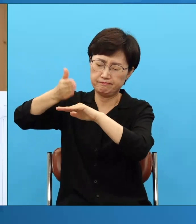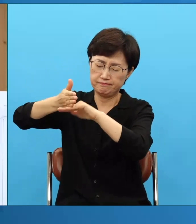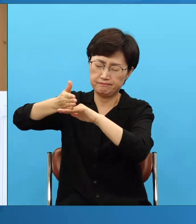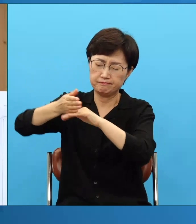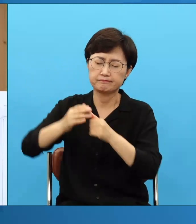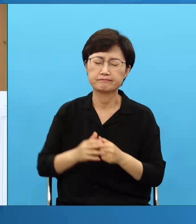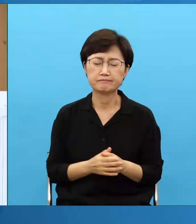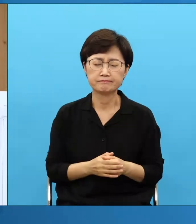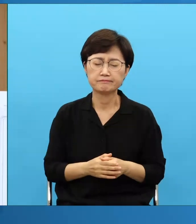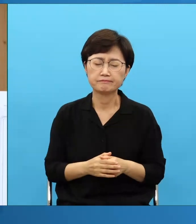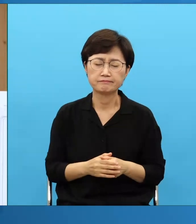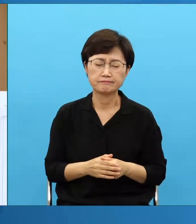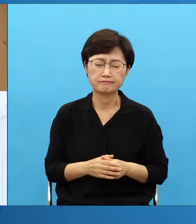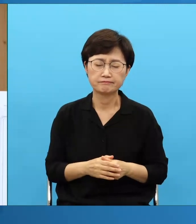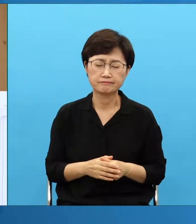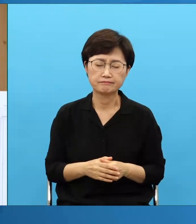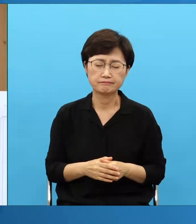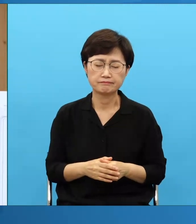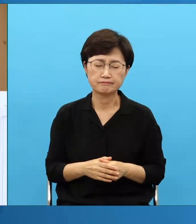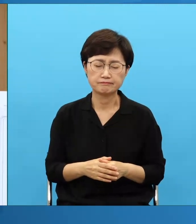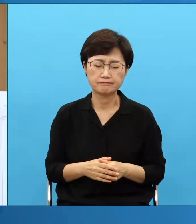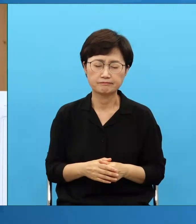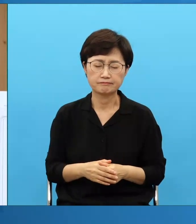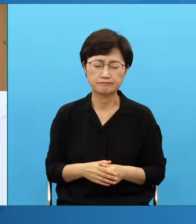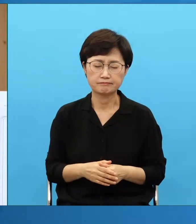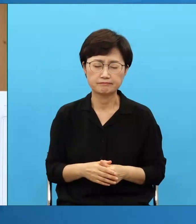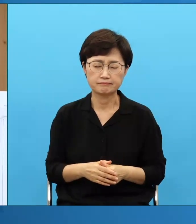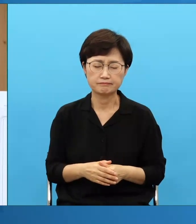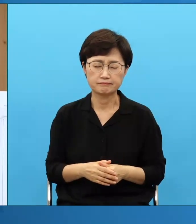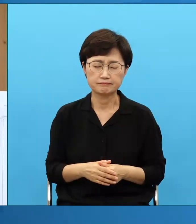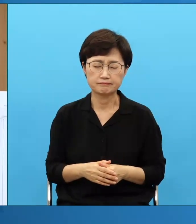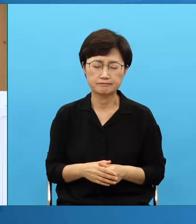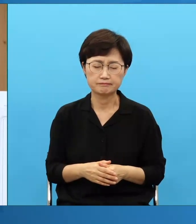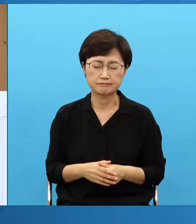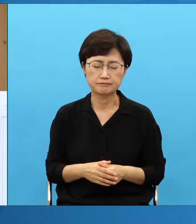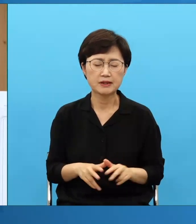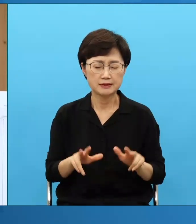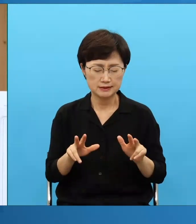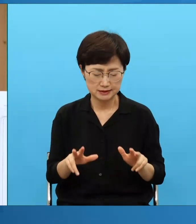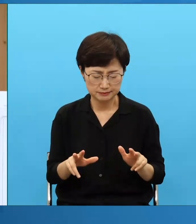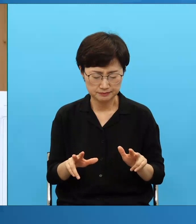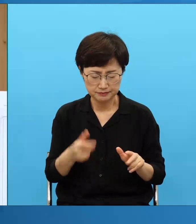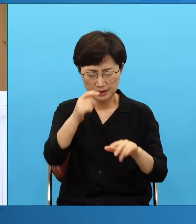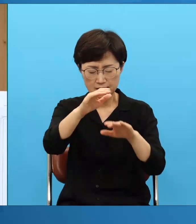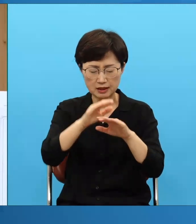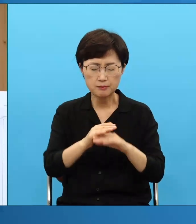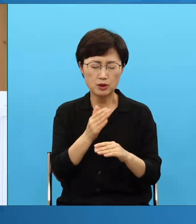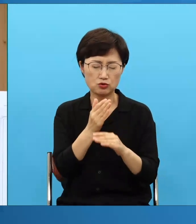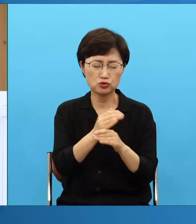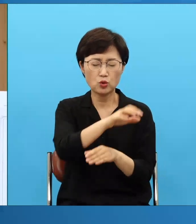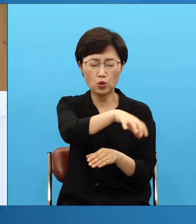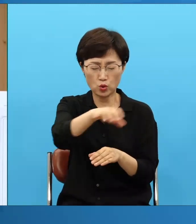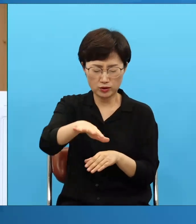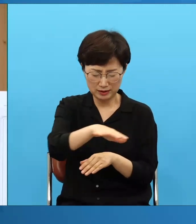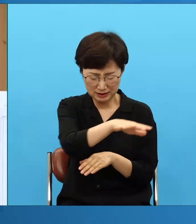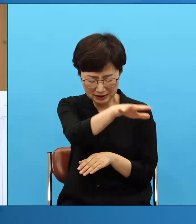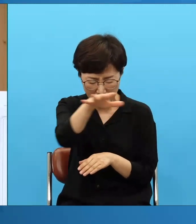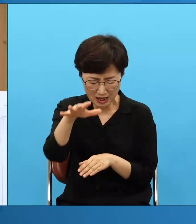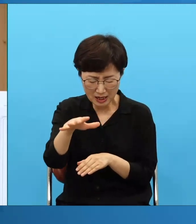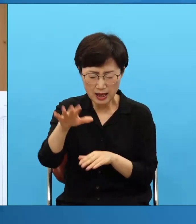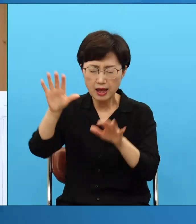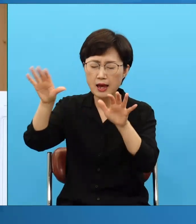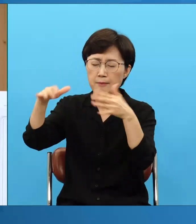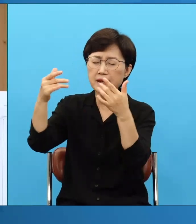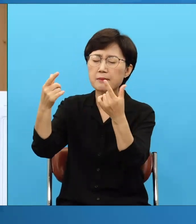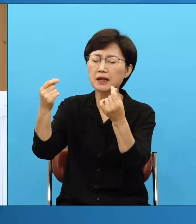the partisan of faith and of the true gospel that will demolish Satan's partisans. 지금 이 시간 예배드리는 처소마다 바람 같고 불 같은 성령께서